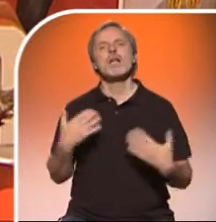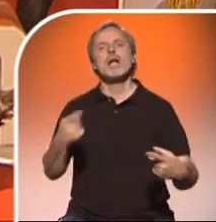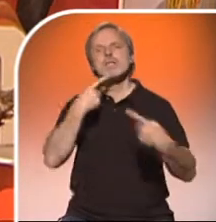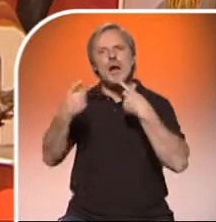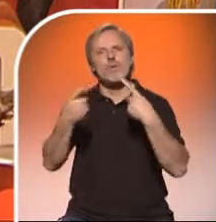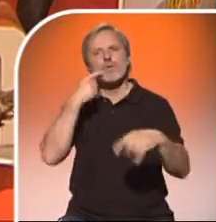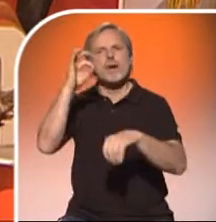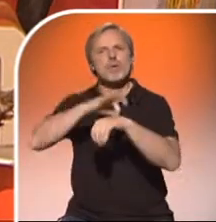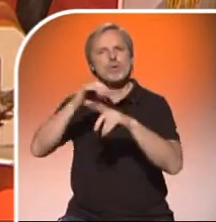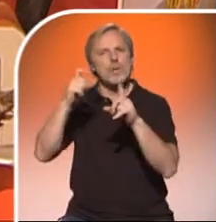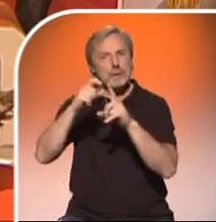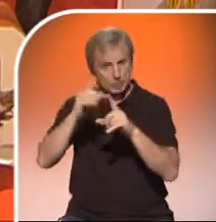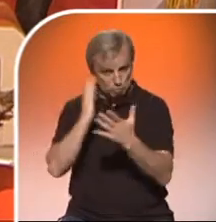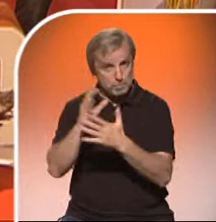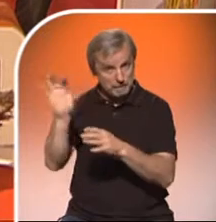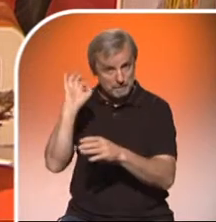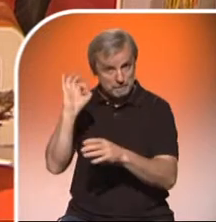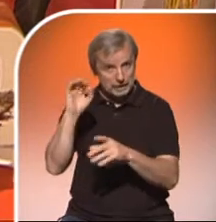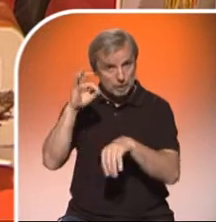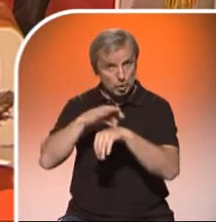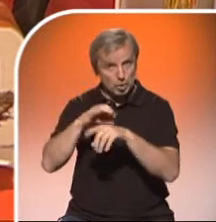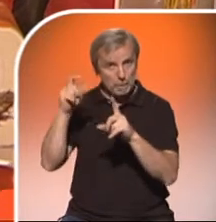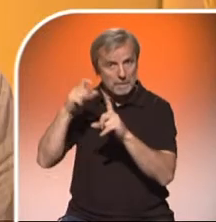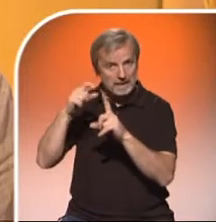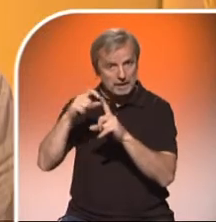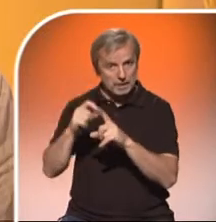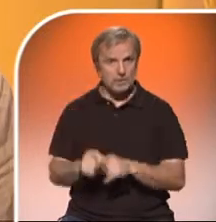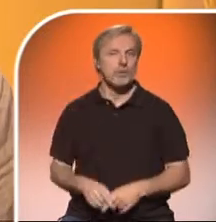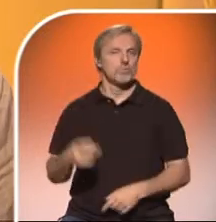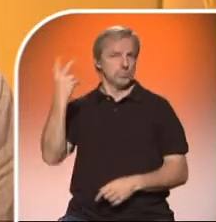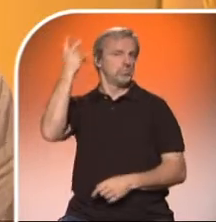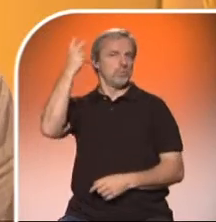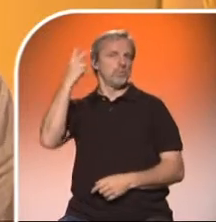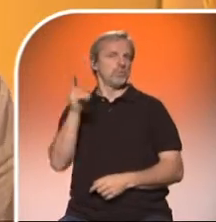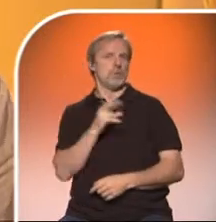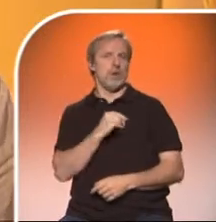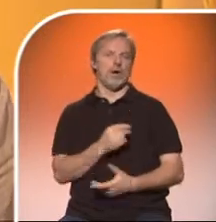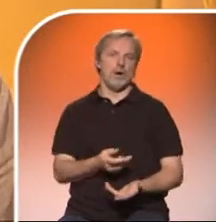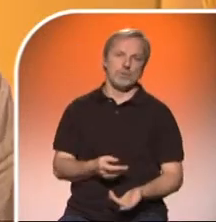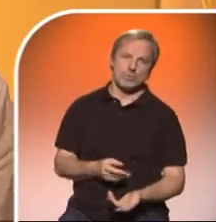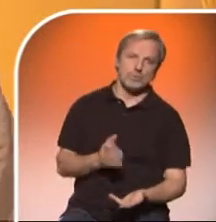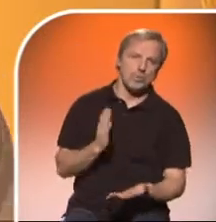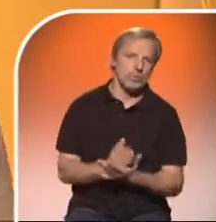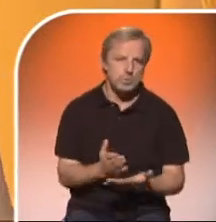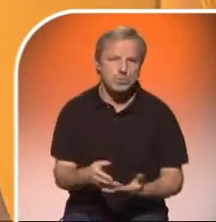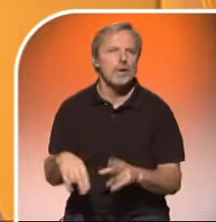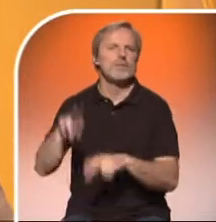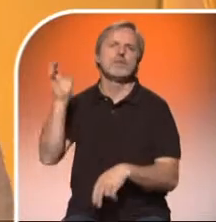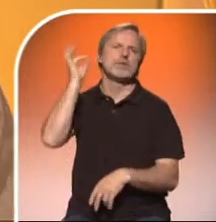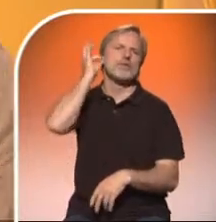pediatry, máte už vybraného pediatra, asi máte vzhledem ke staršímu dítěti. Tak jasný. Řešíme tyhle ty věci, spíš teda